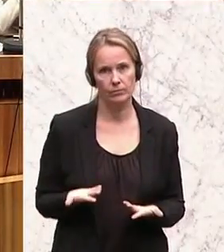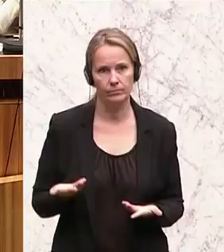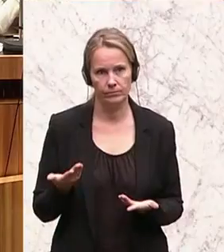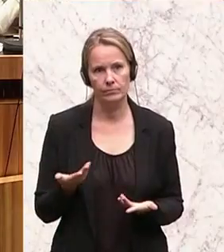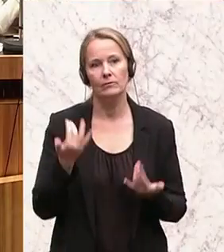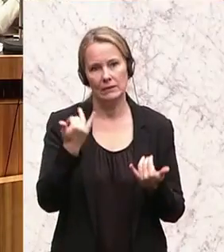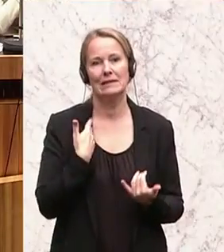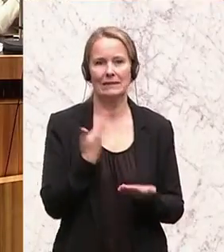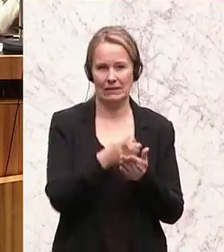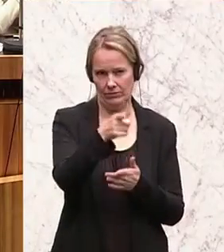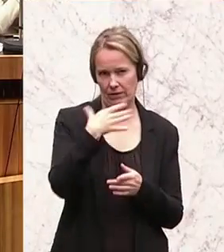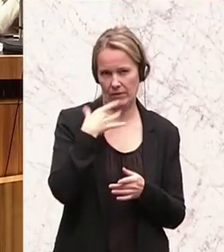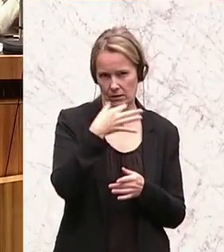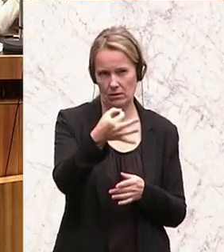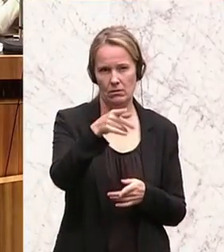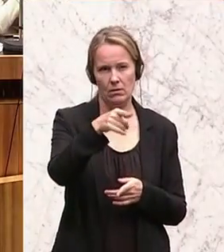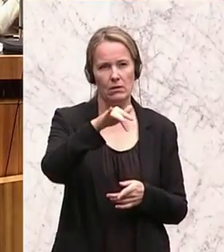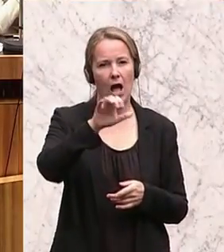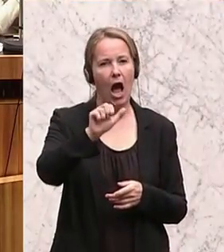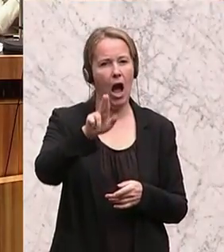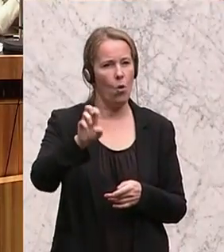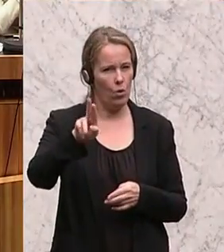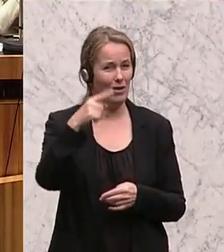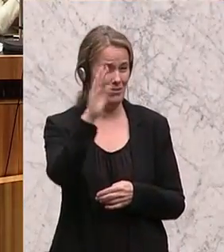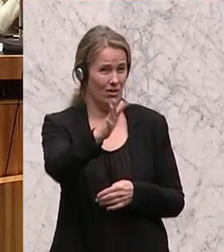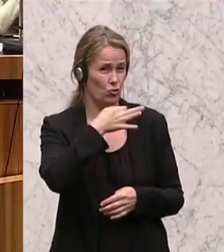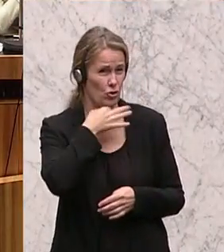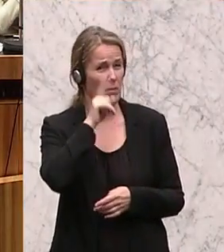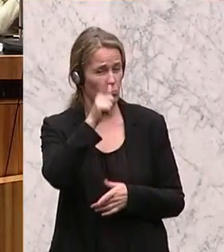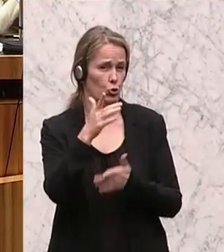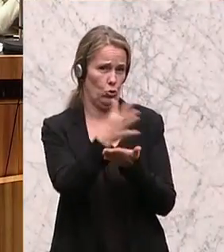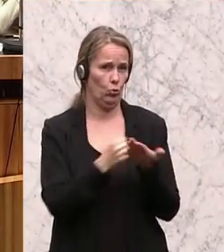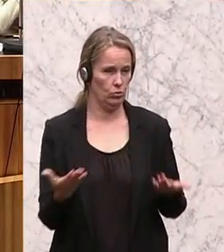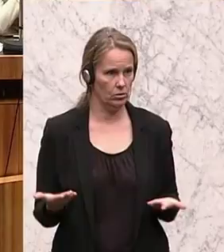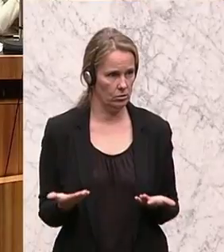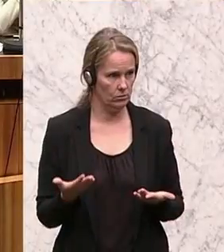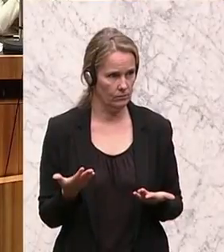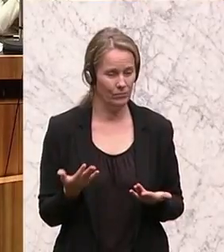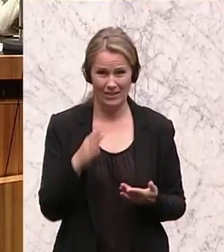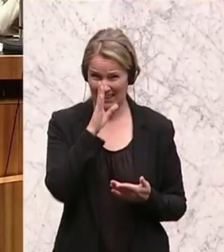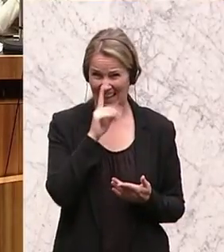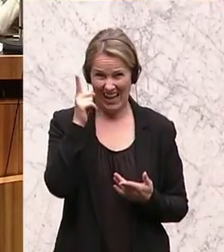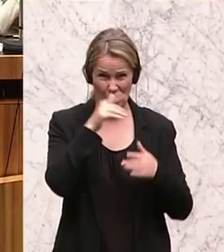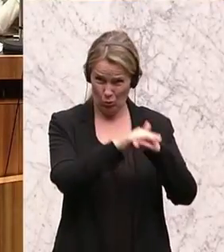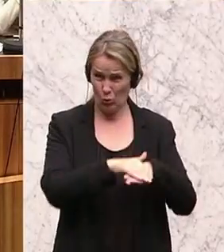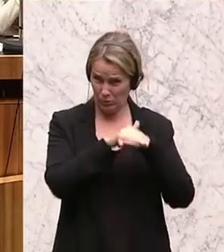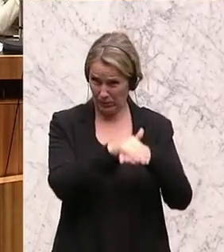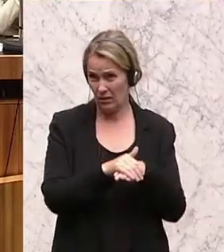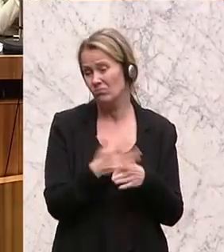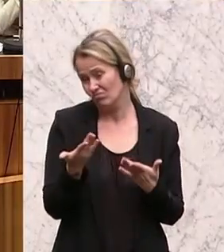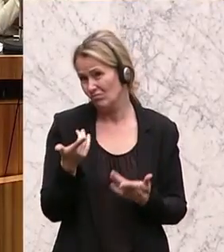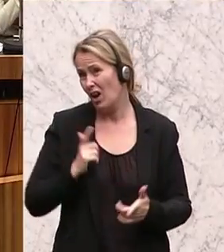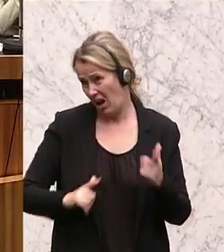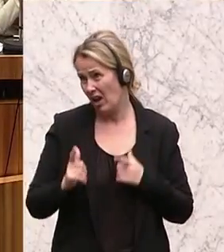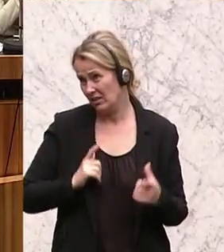deshalb bin ich wieder bei Jakob Auer. Sie müssen eine Stimme haben und Sie müssen diese Stimme auch nutzen. Denn es wird sich, und gerade bei Großbritannien ist es